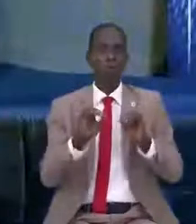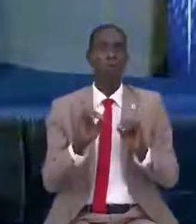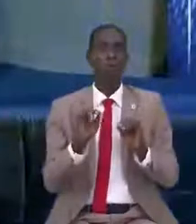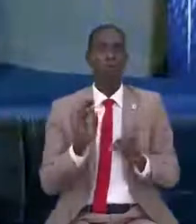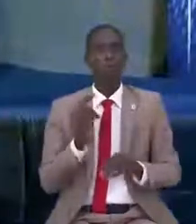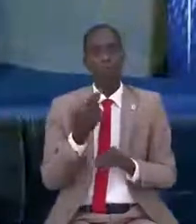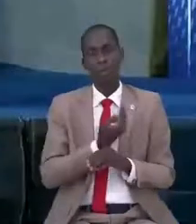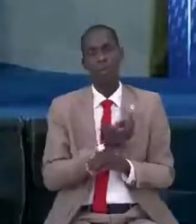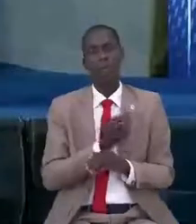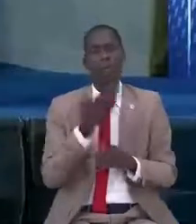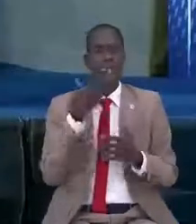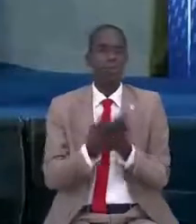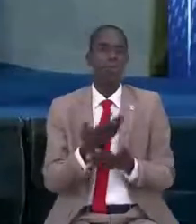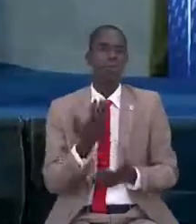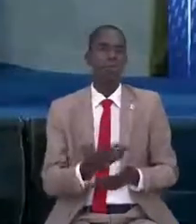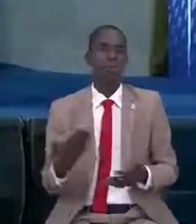avons reçu